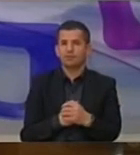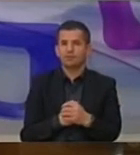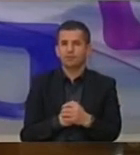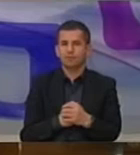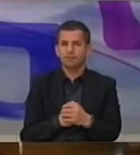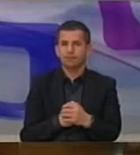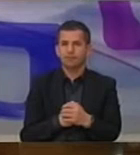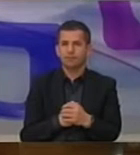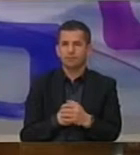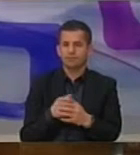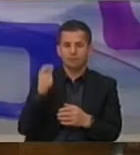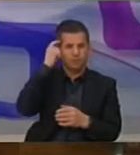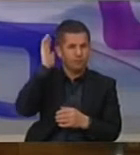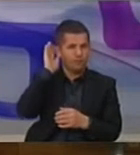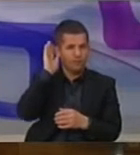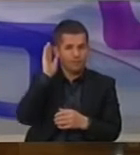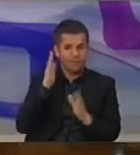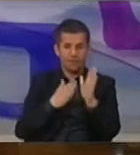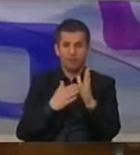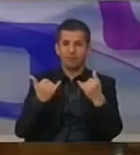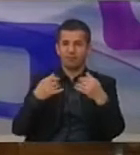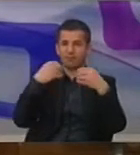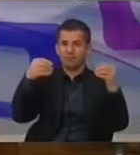deklamoj kryeministri Mustafa